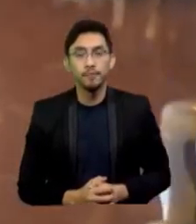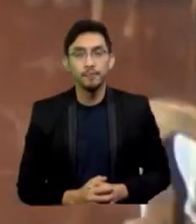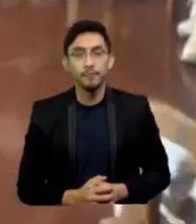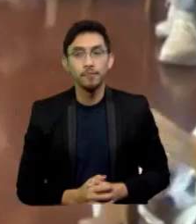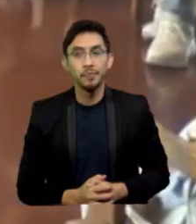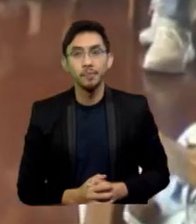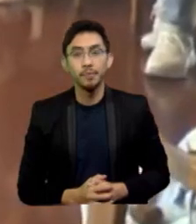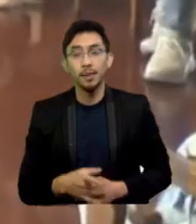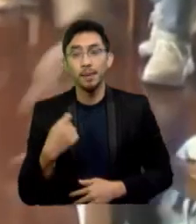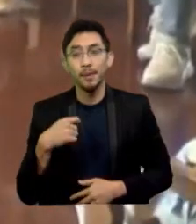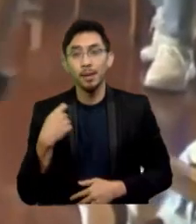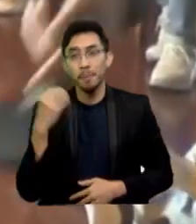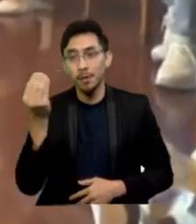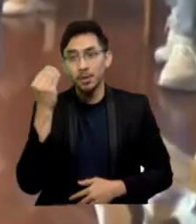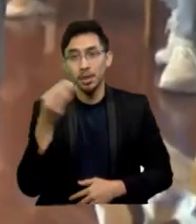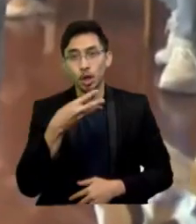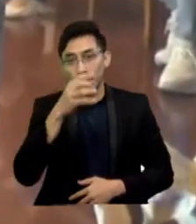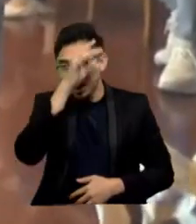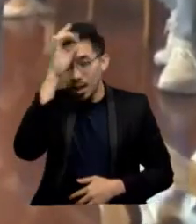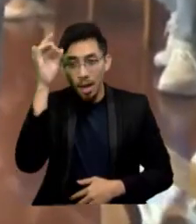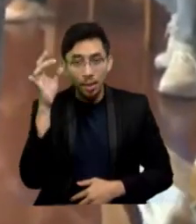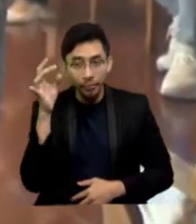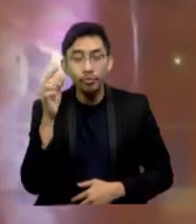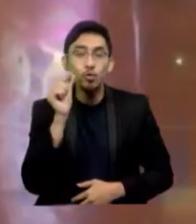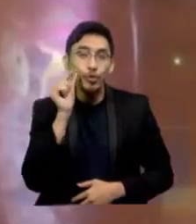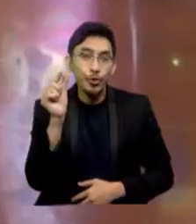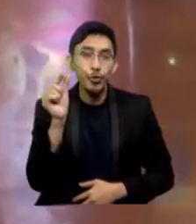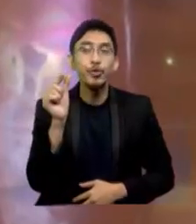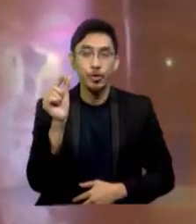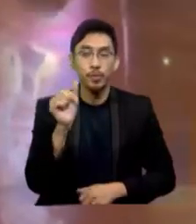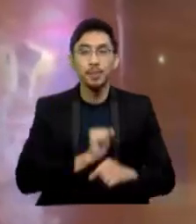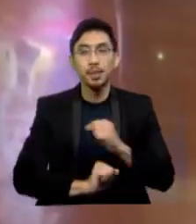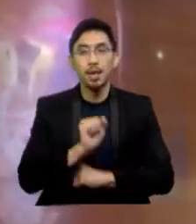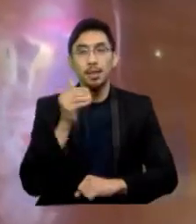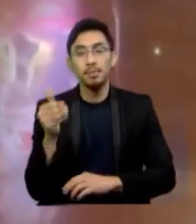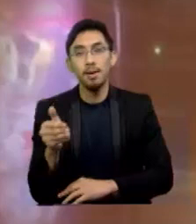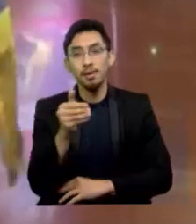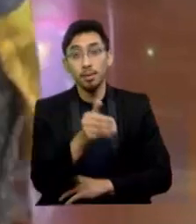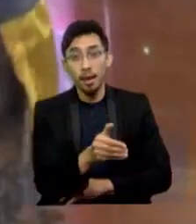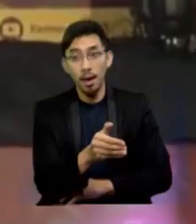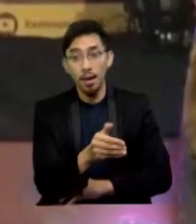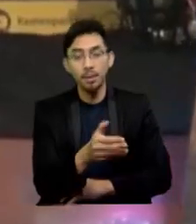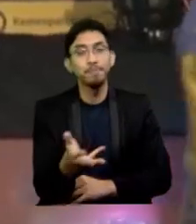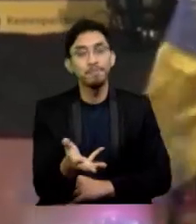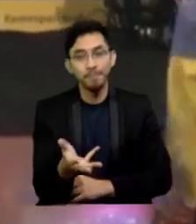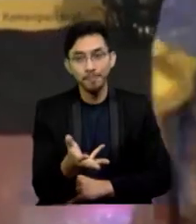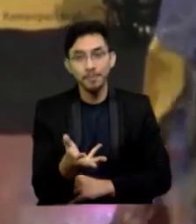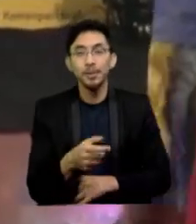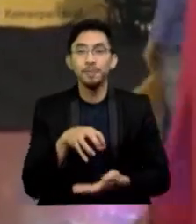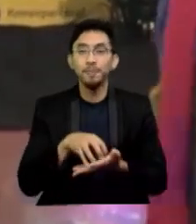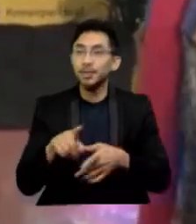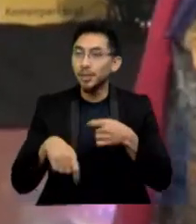Menteri Pariwisata dan Ekonomi Kreatif Sandiaga Uno menghadiri kegiatan Kelana Nusantara yang digelar di Resto Kampung Laut